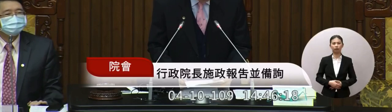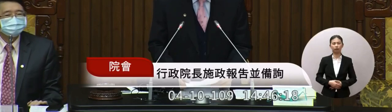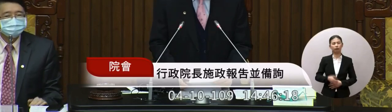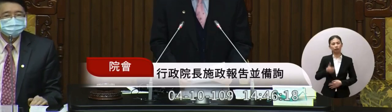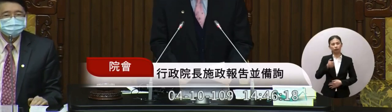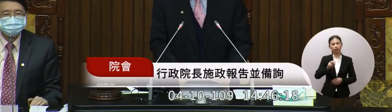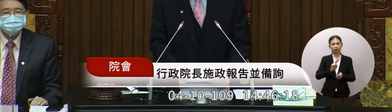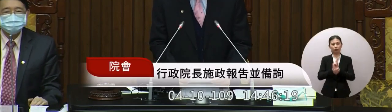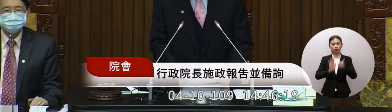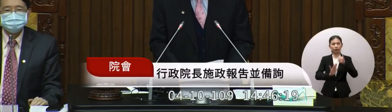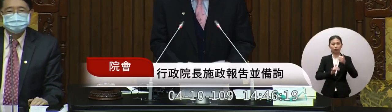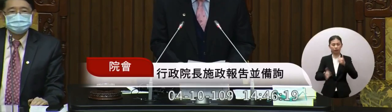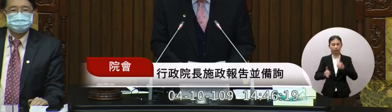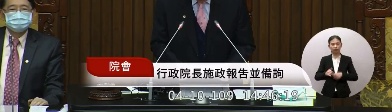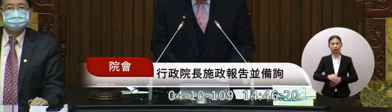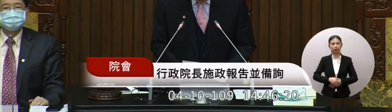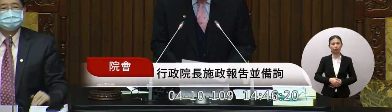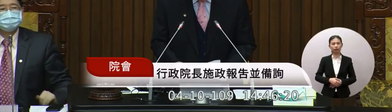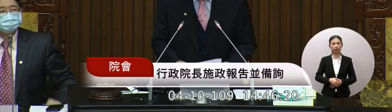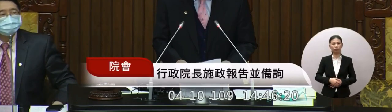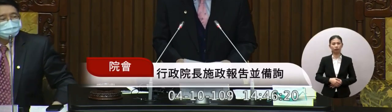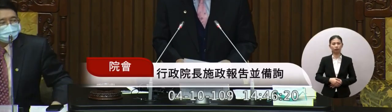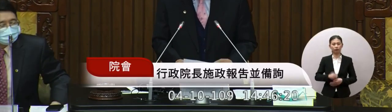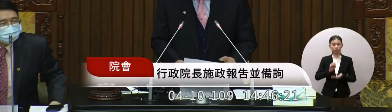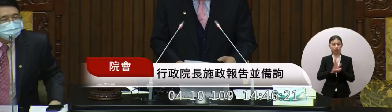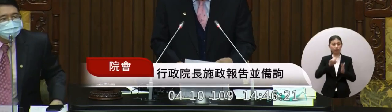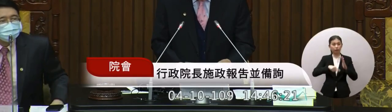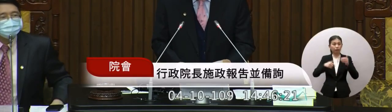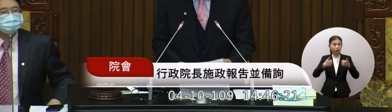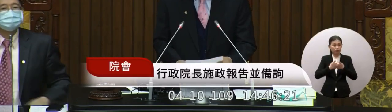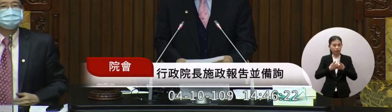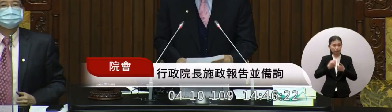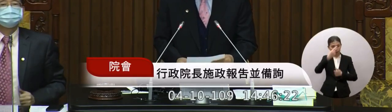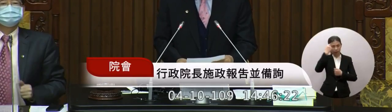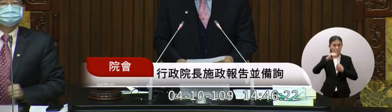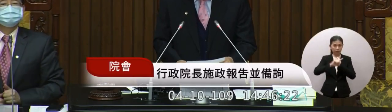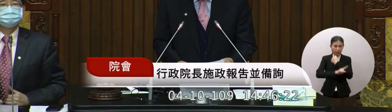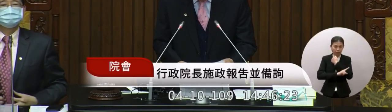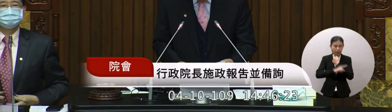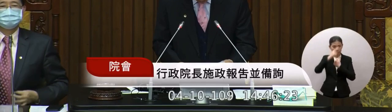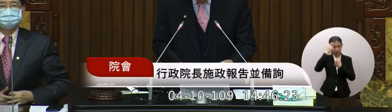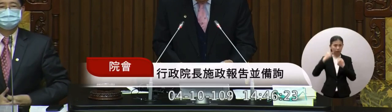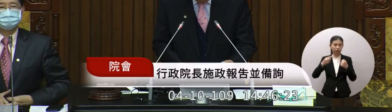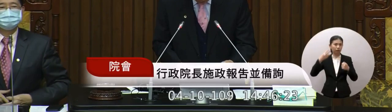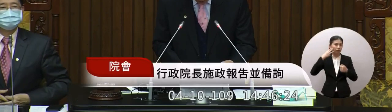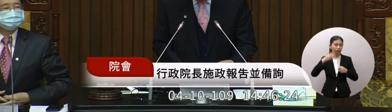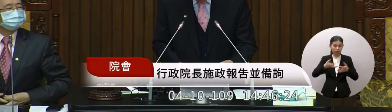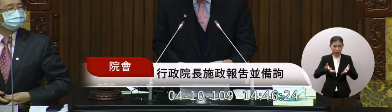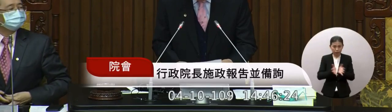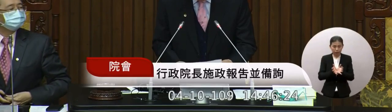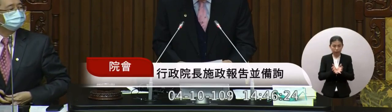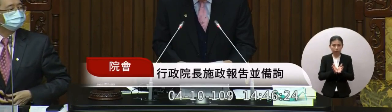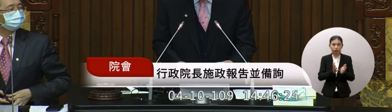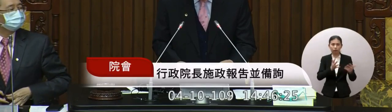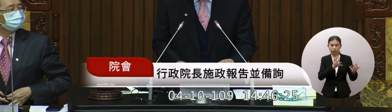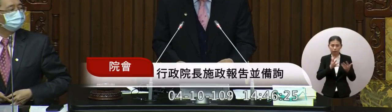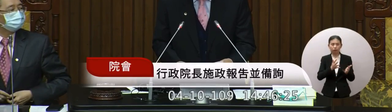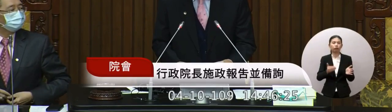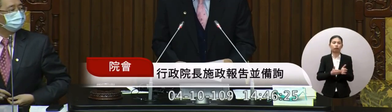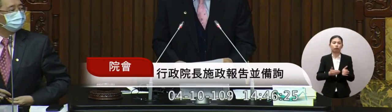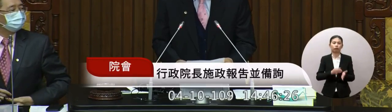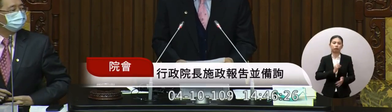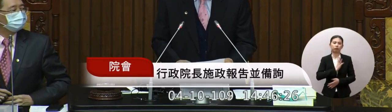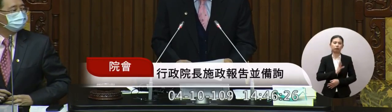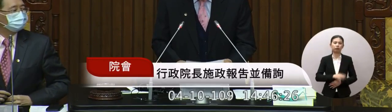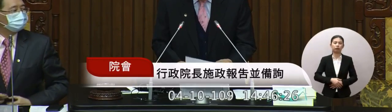谢谢林委员。报告委员会，司法及法治组织执行已巡答完